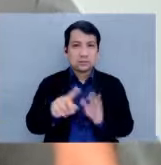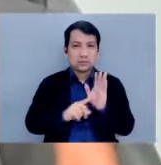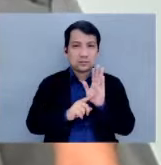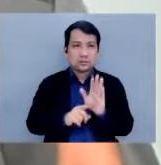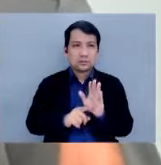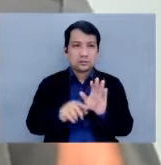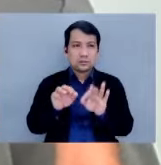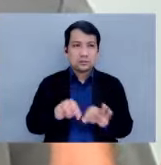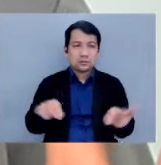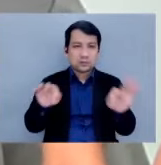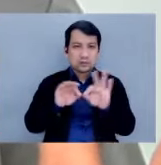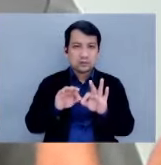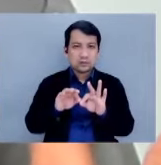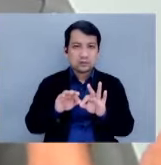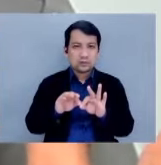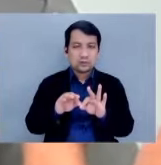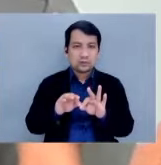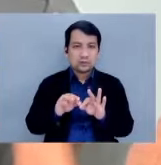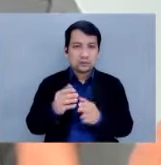ng pelikula,